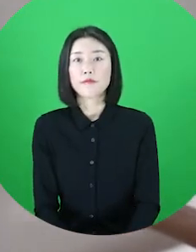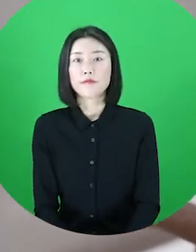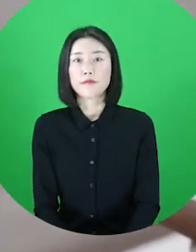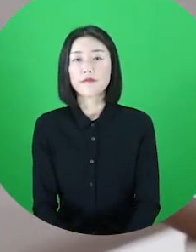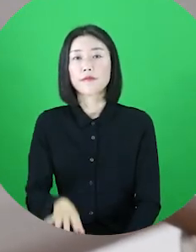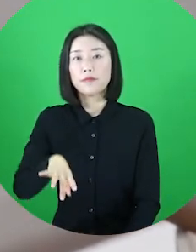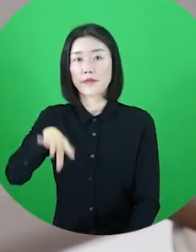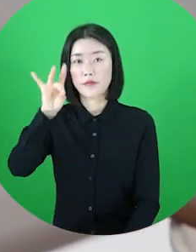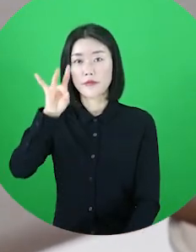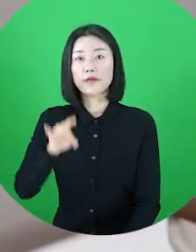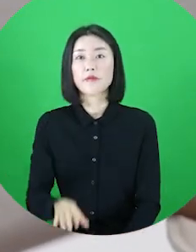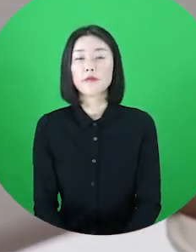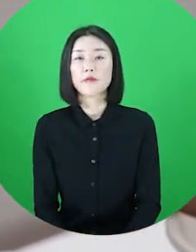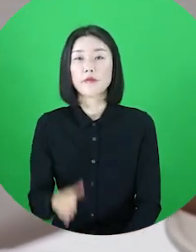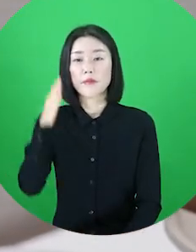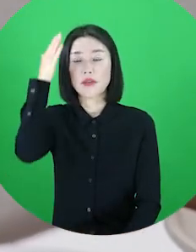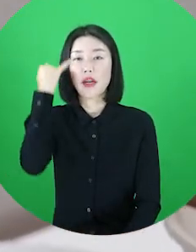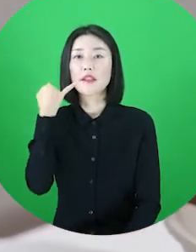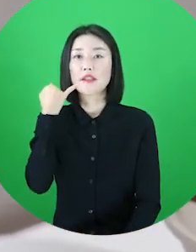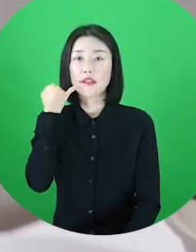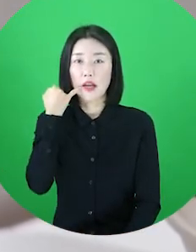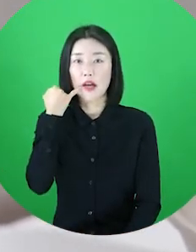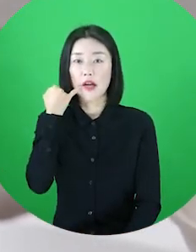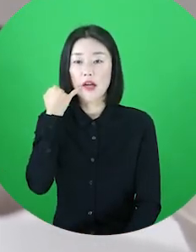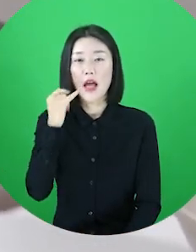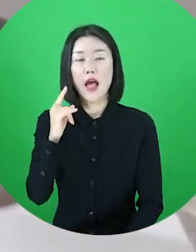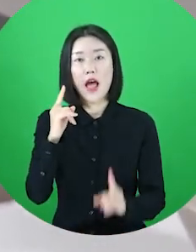자, 이렇게